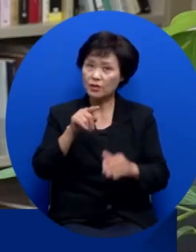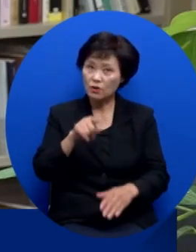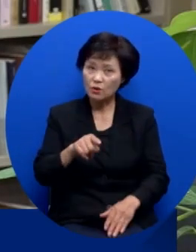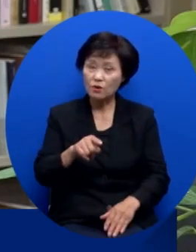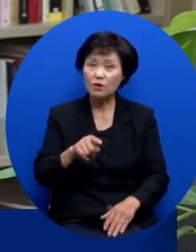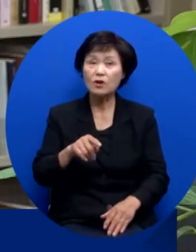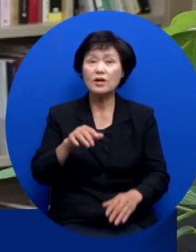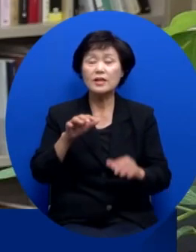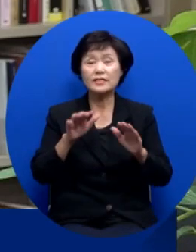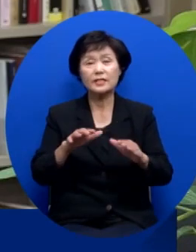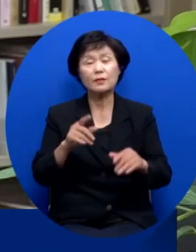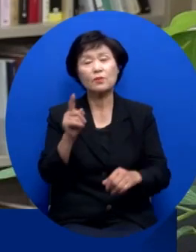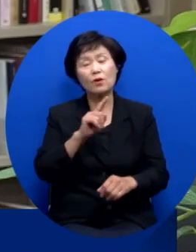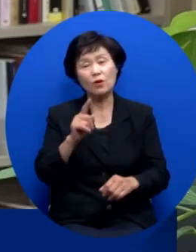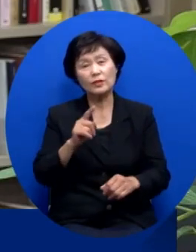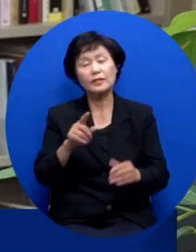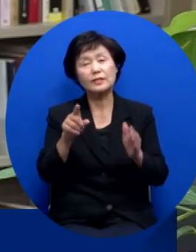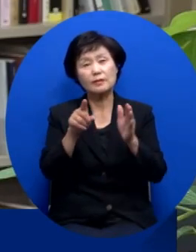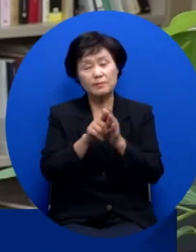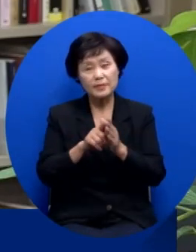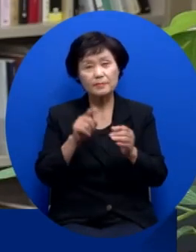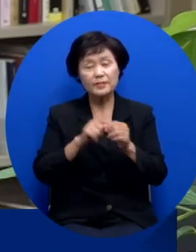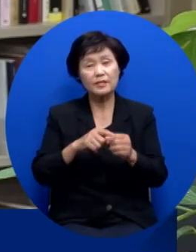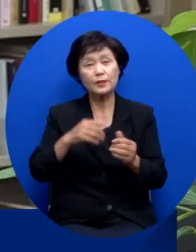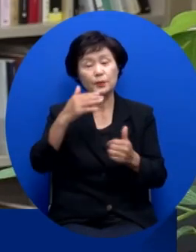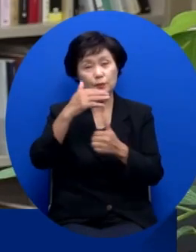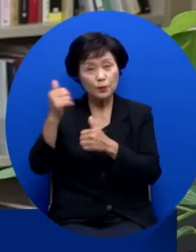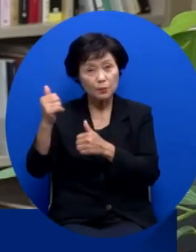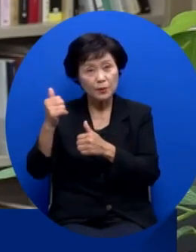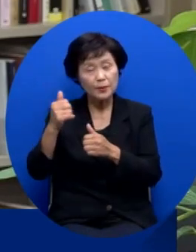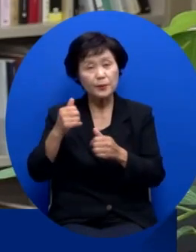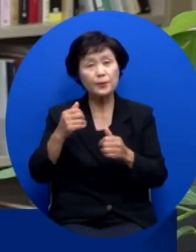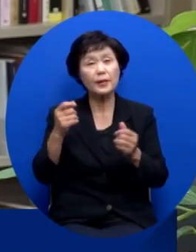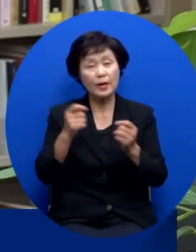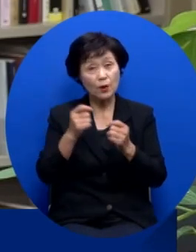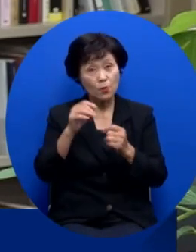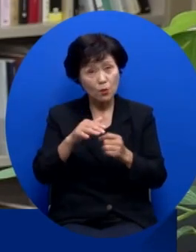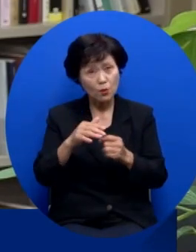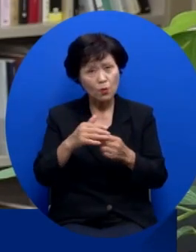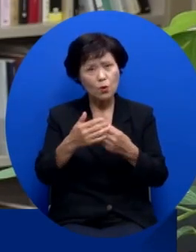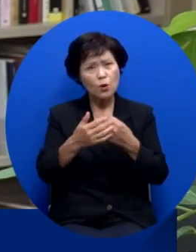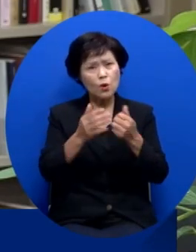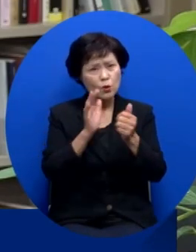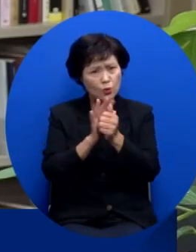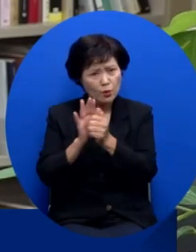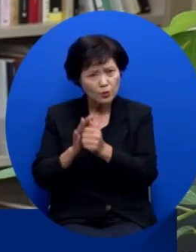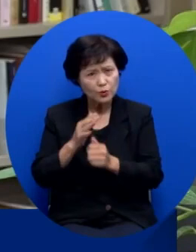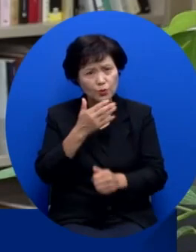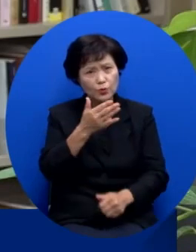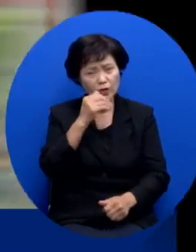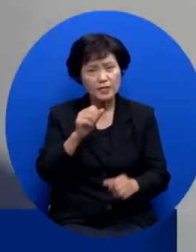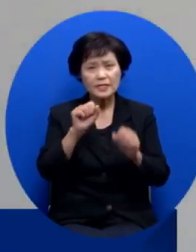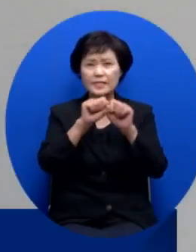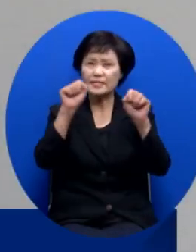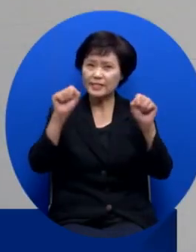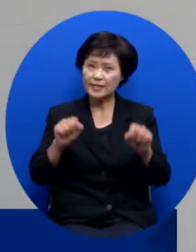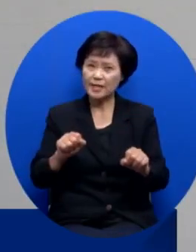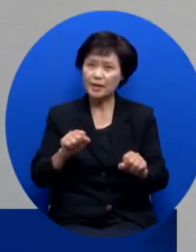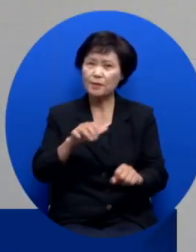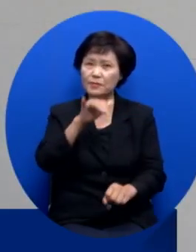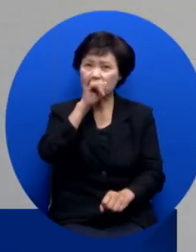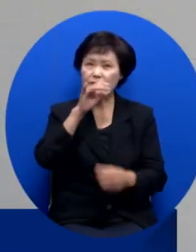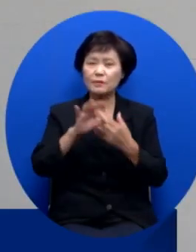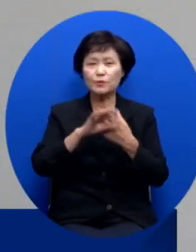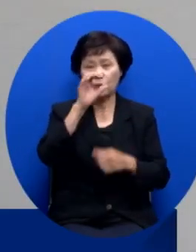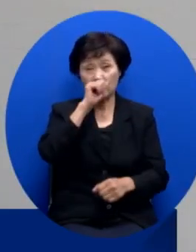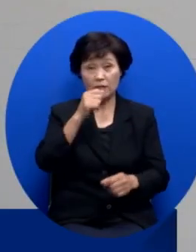시대적인 어떤 과제고 신앙적인 소명에 가까운 이런 것이라면 지원해 줄 수 있는 시스템이 있으면 참 좋겠다. 일부 교회를